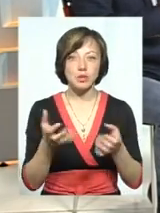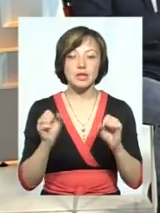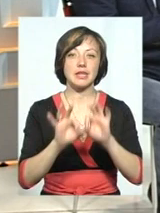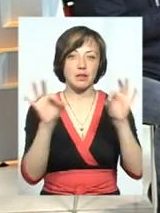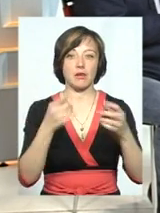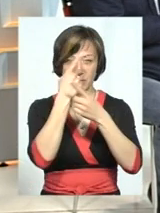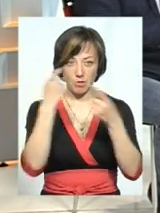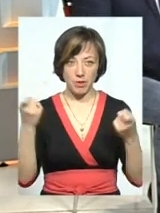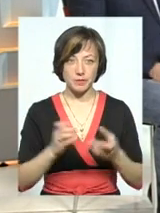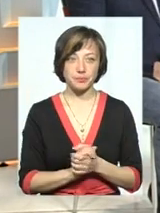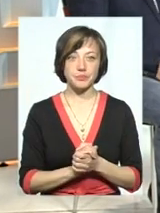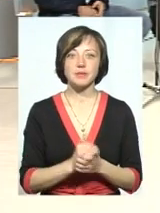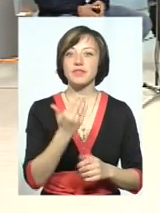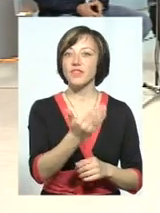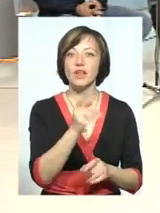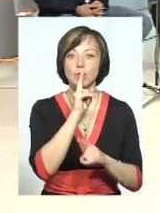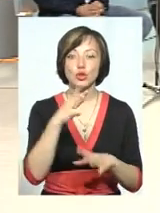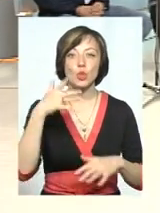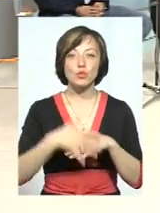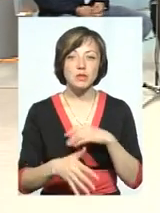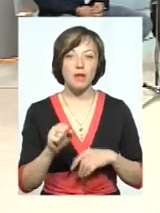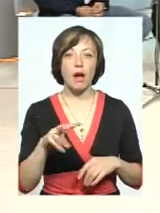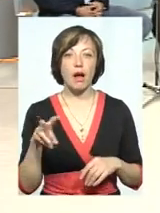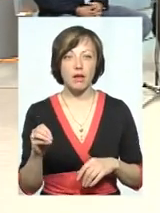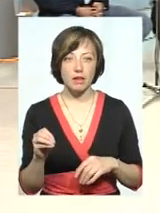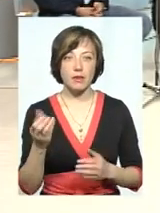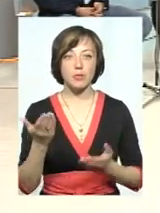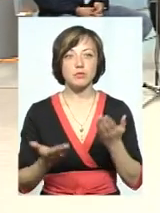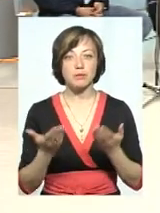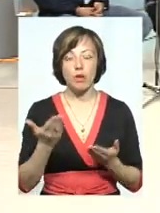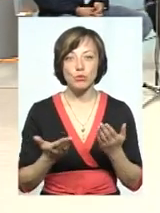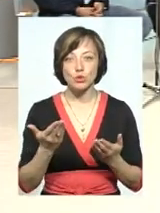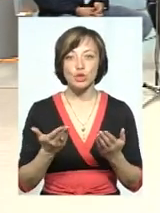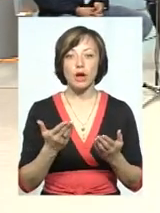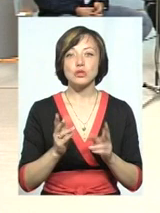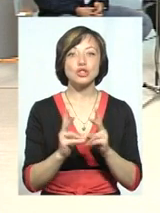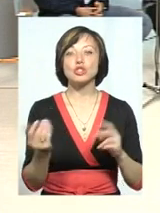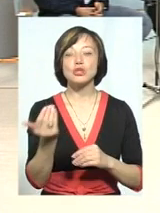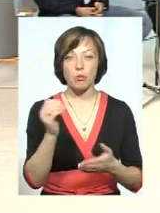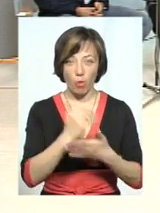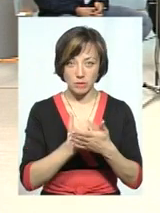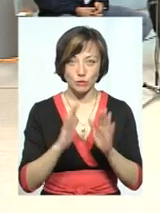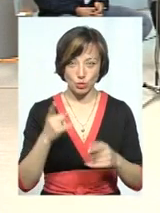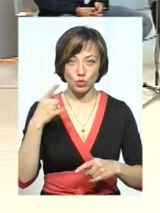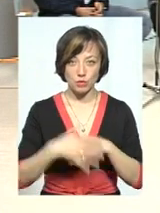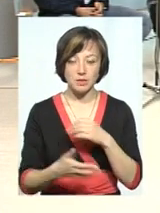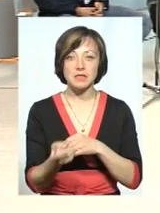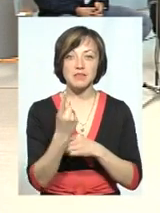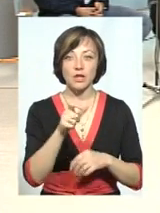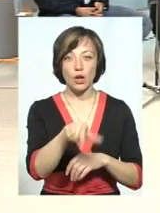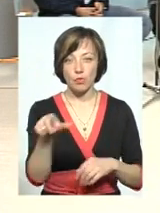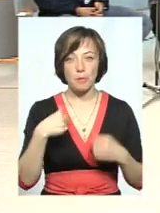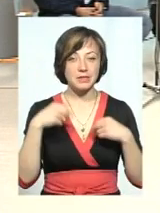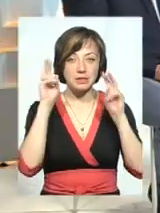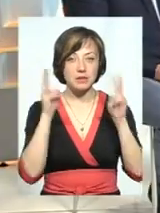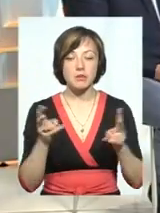ніякої інформації. Але, ви не будете розуміти, але, мабуть, ті чи ці програми, вони будуть розуміти, звідки люди. І ми не